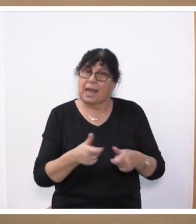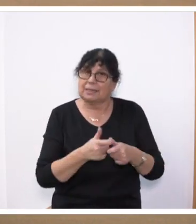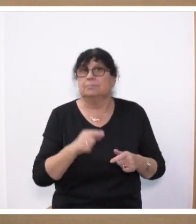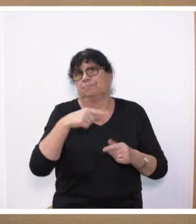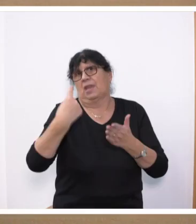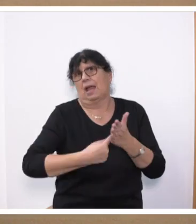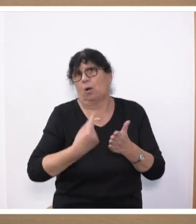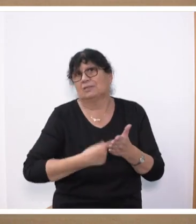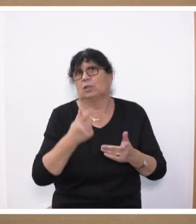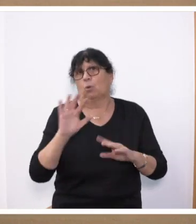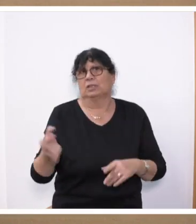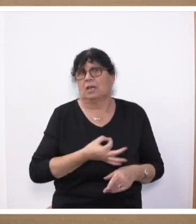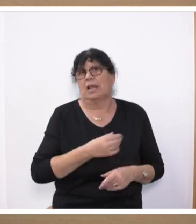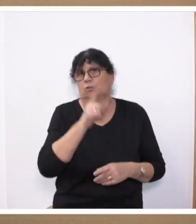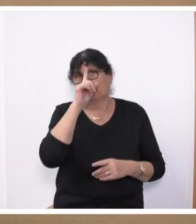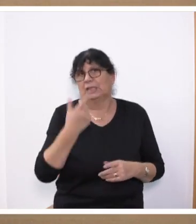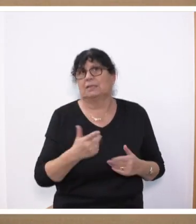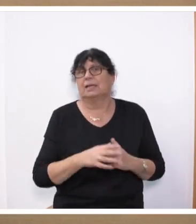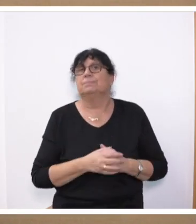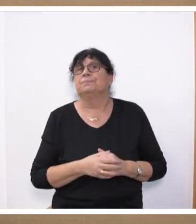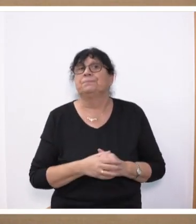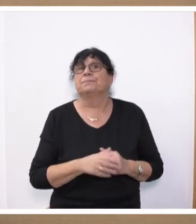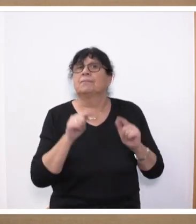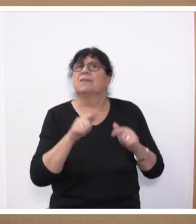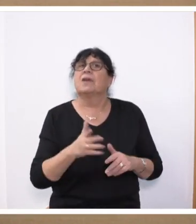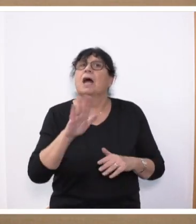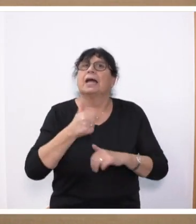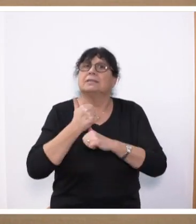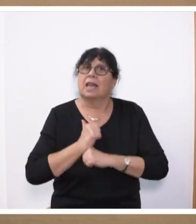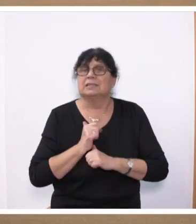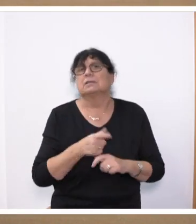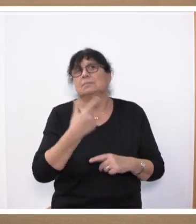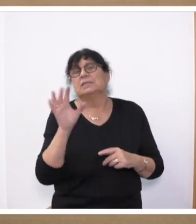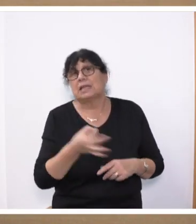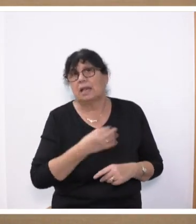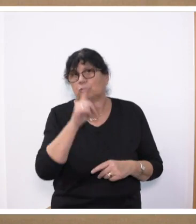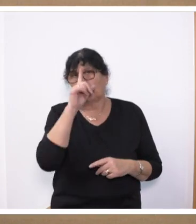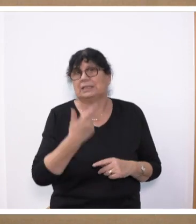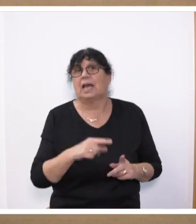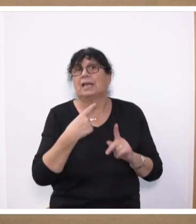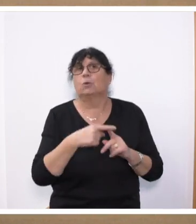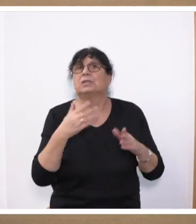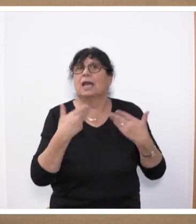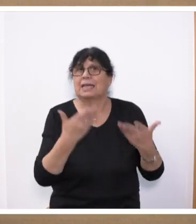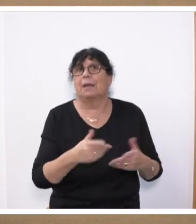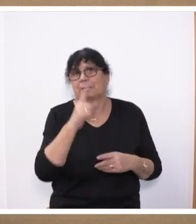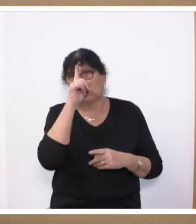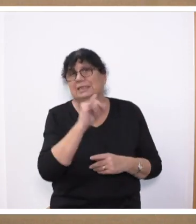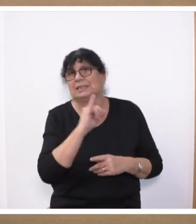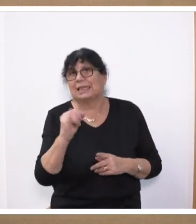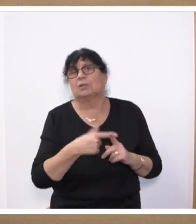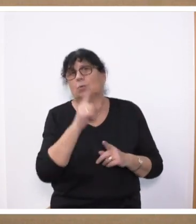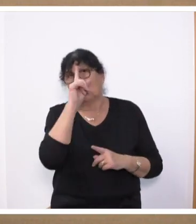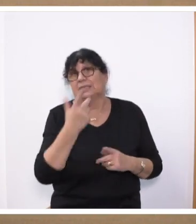Herausforderungen der saarländischen Polizei an. Wir entlasten die saarländische Polizei und wir geben auch den Polizistinnen und